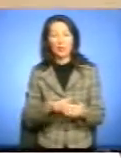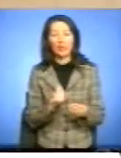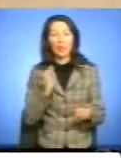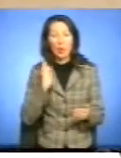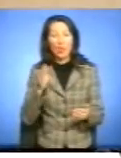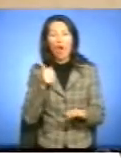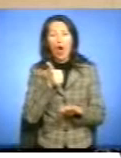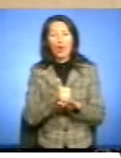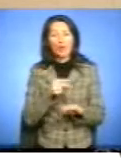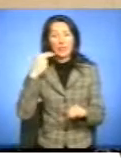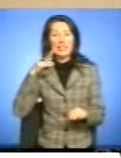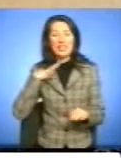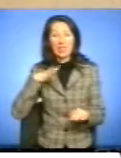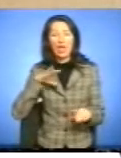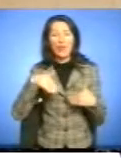Ми, як завжди,